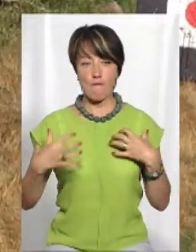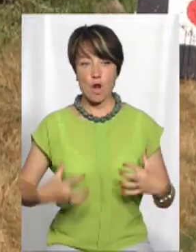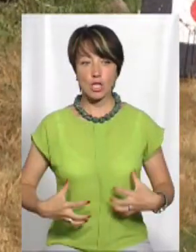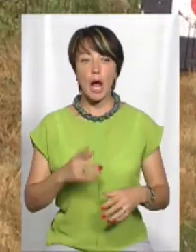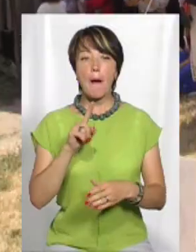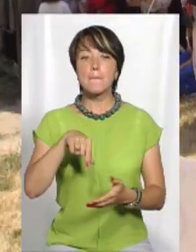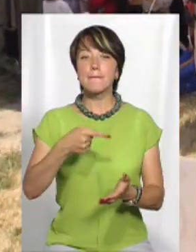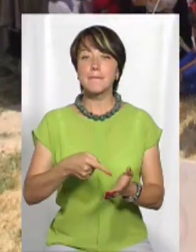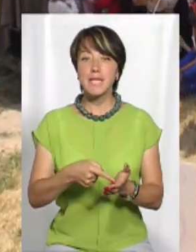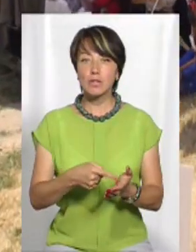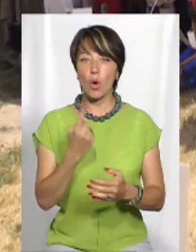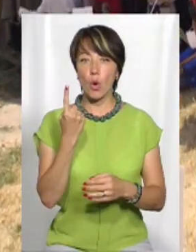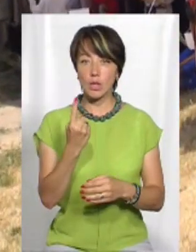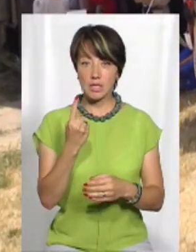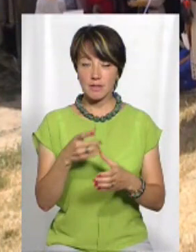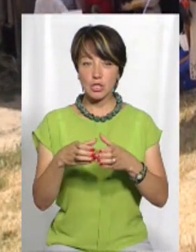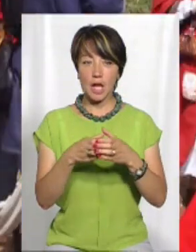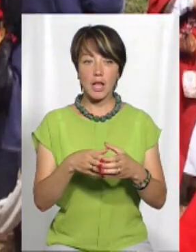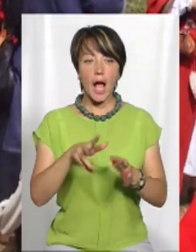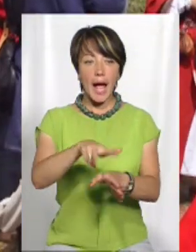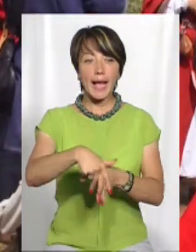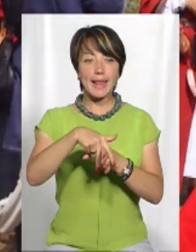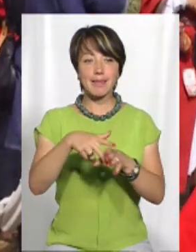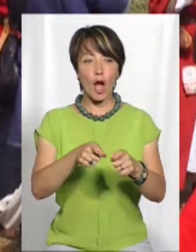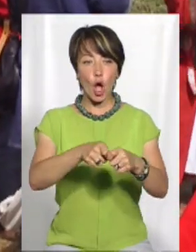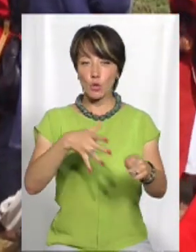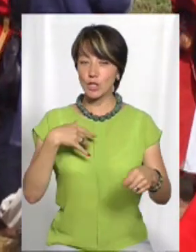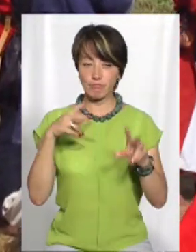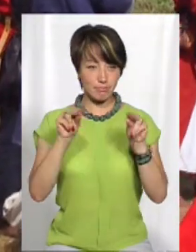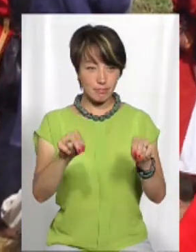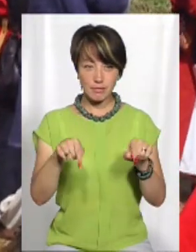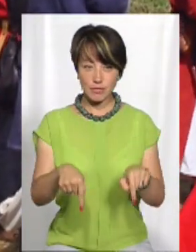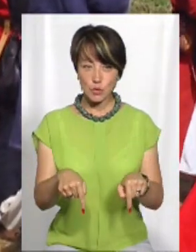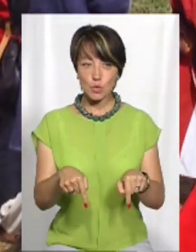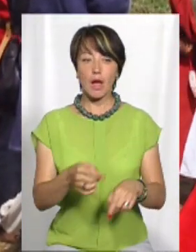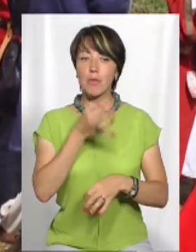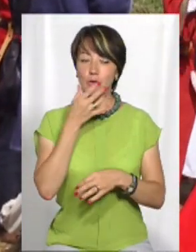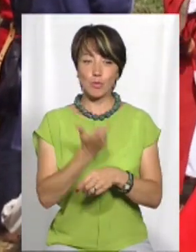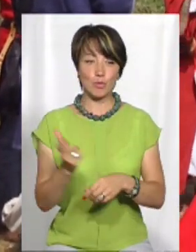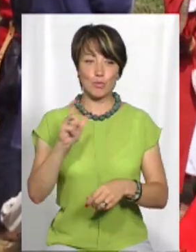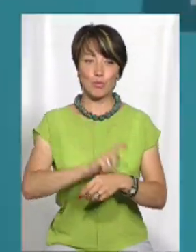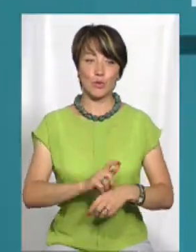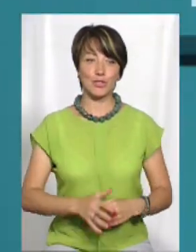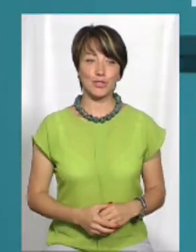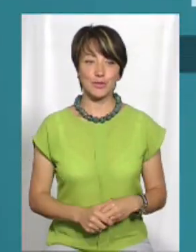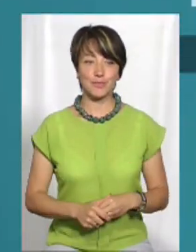штаті Техас, там проводять змагання кінних лучників. Я вам скажу відверто, тут мені подобається більше. Це намного більше.